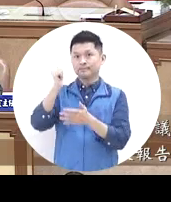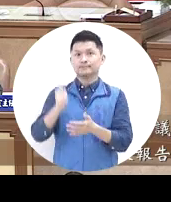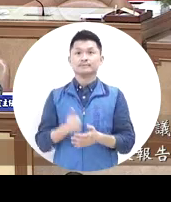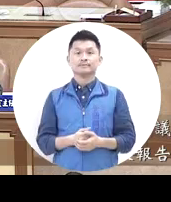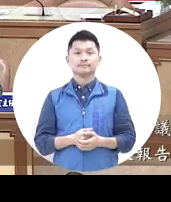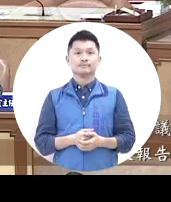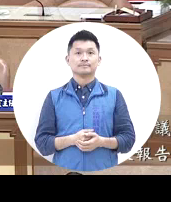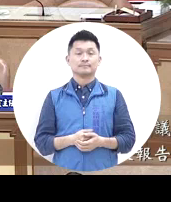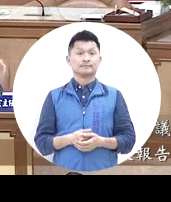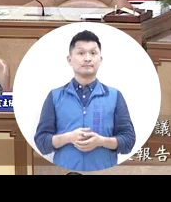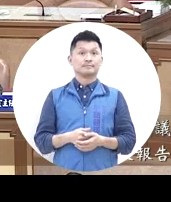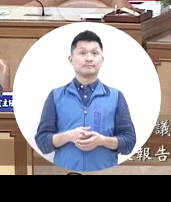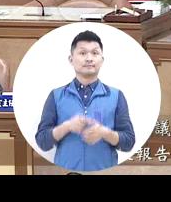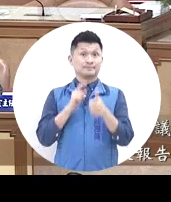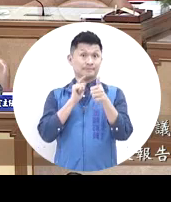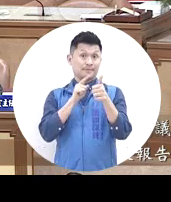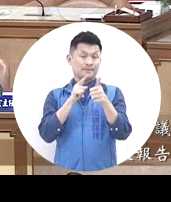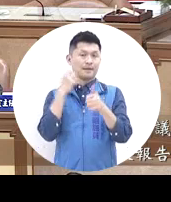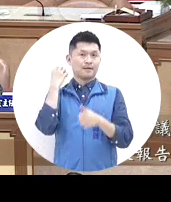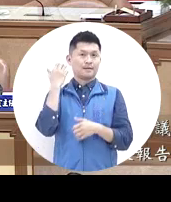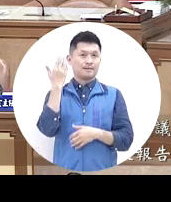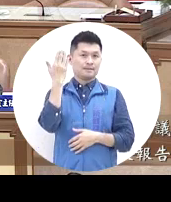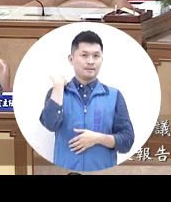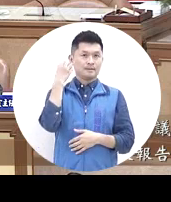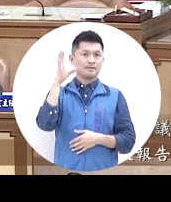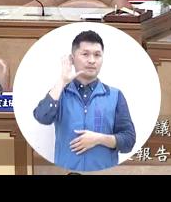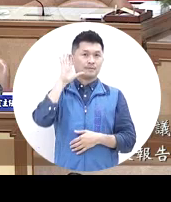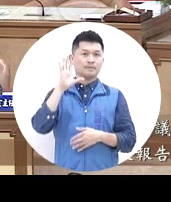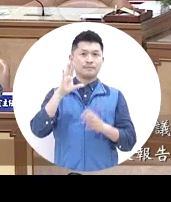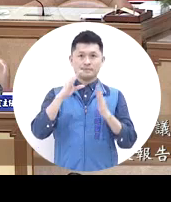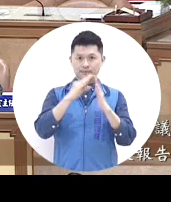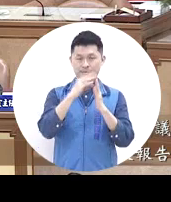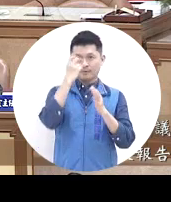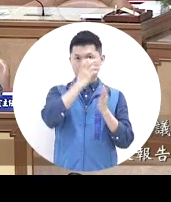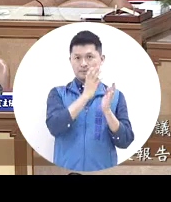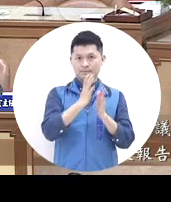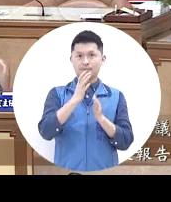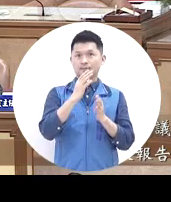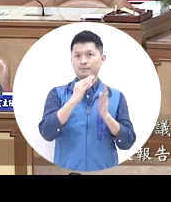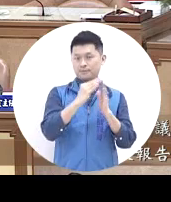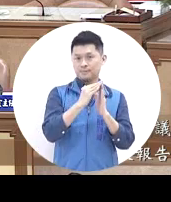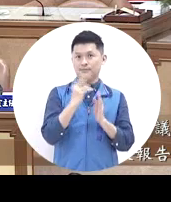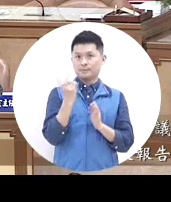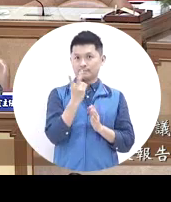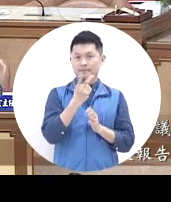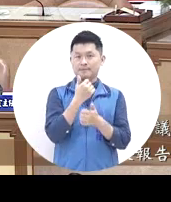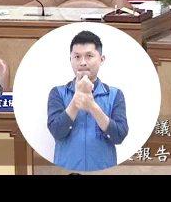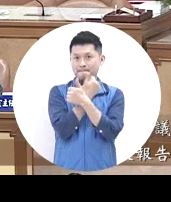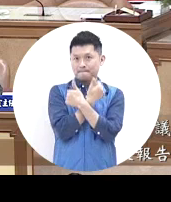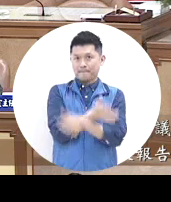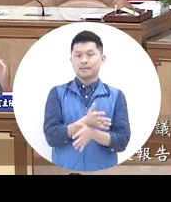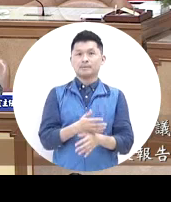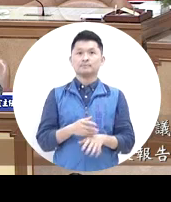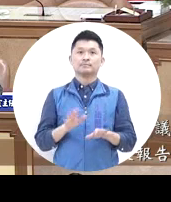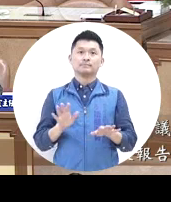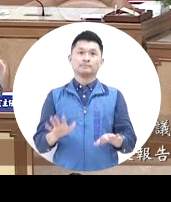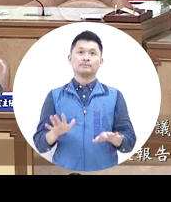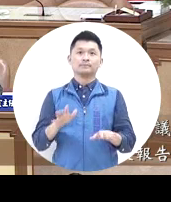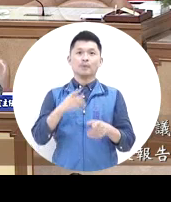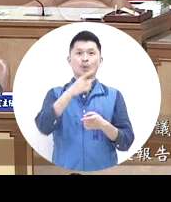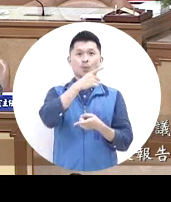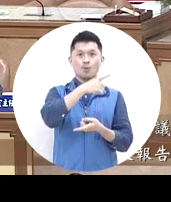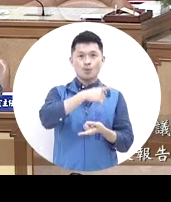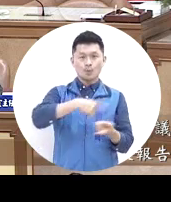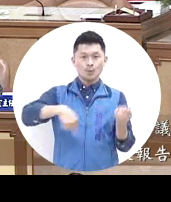他也是我们新闻局管理局当过两个局长。那这一次因为没有人到他到议